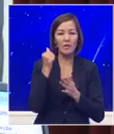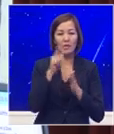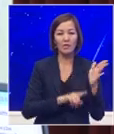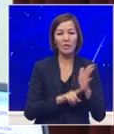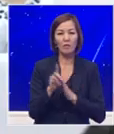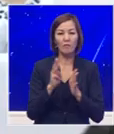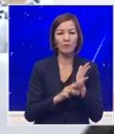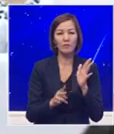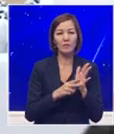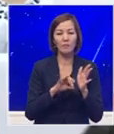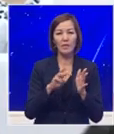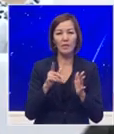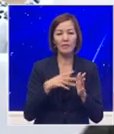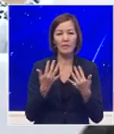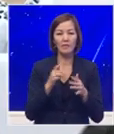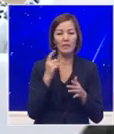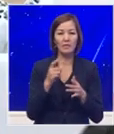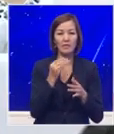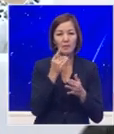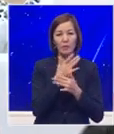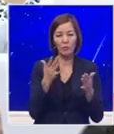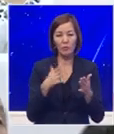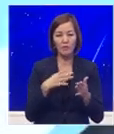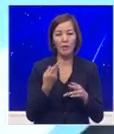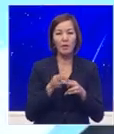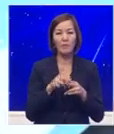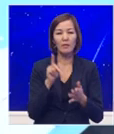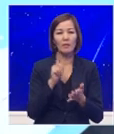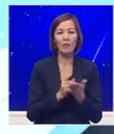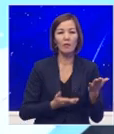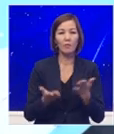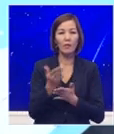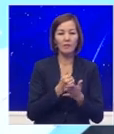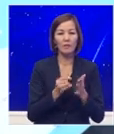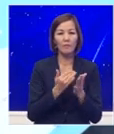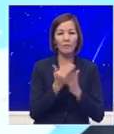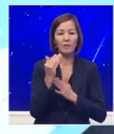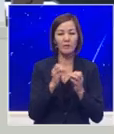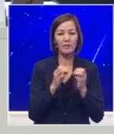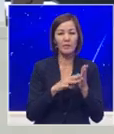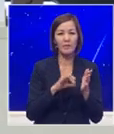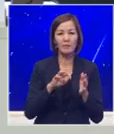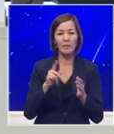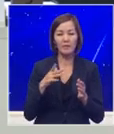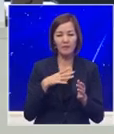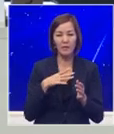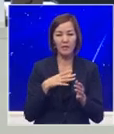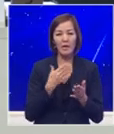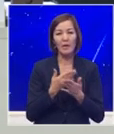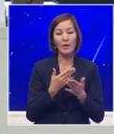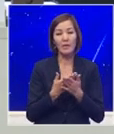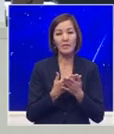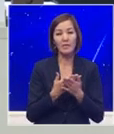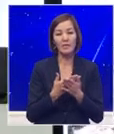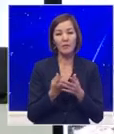87 миллиардов тонн сельскохозяйственной продукции при этом налоговые поступления уже превысили 19 миллиардов тенге а показатель